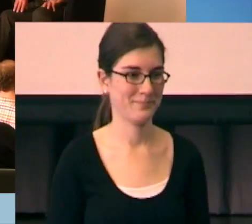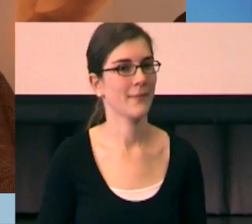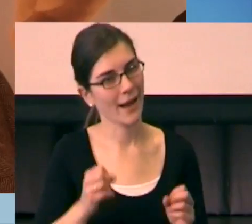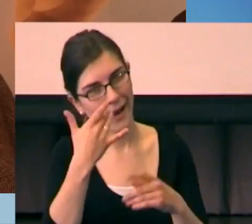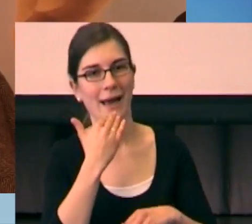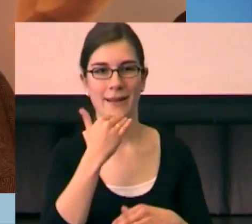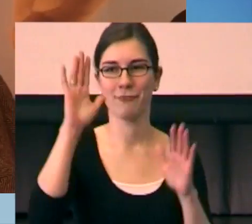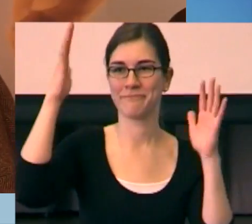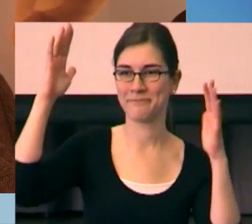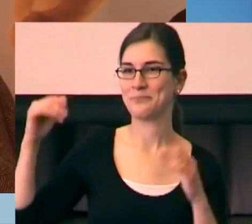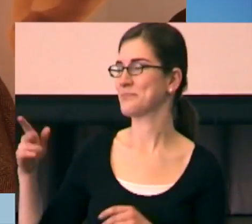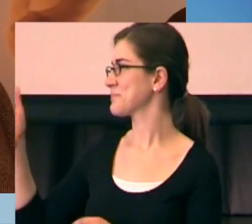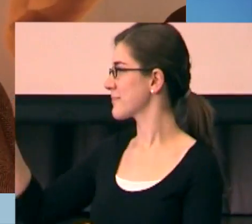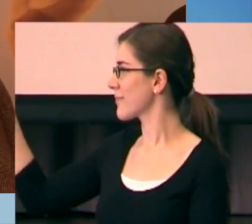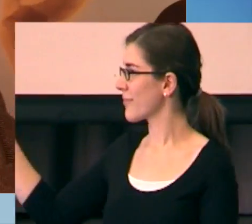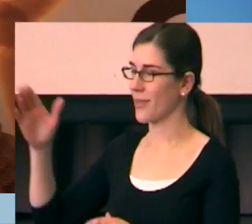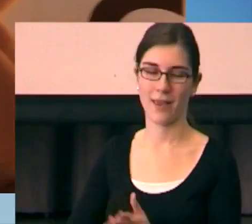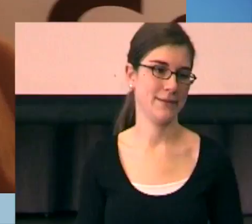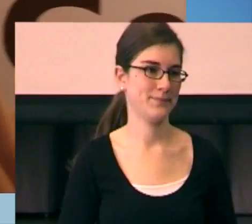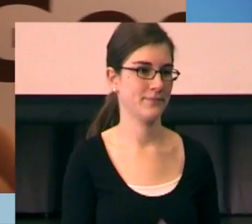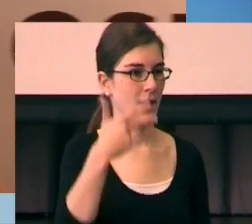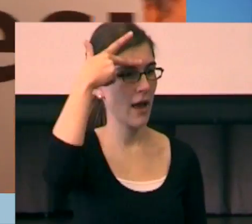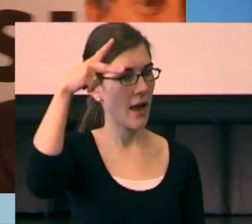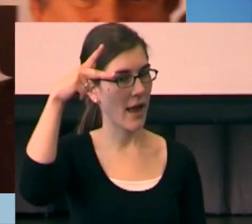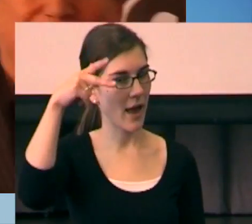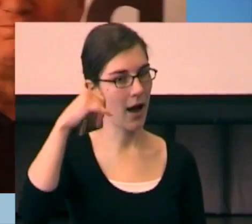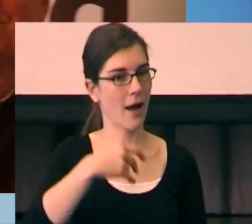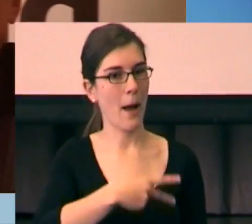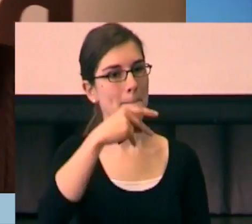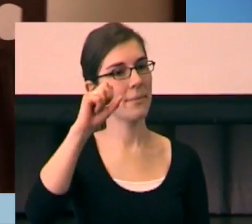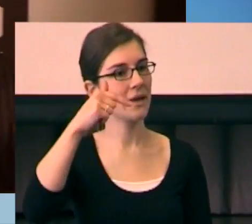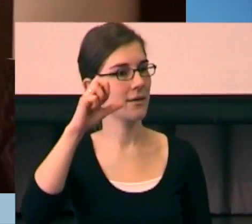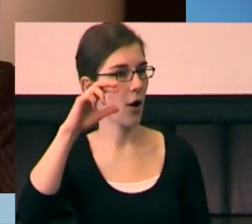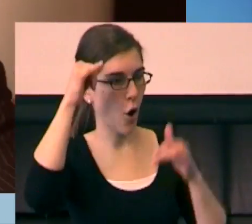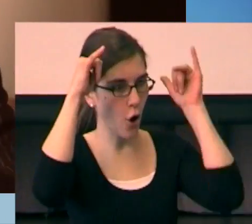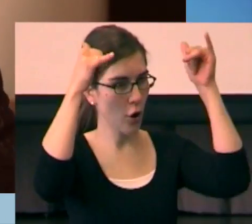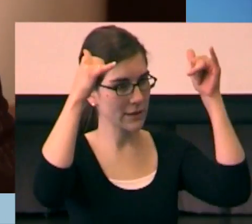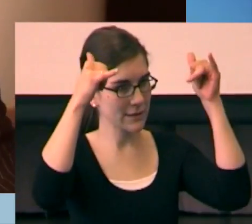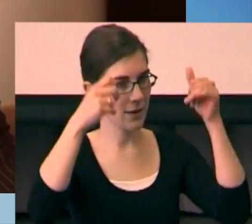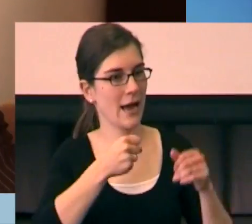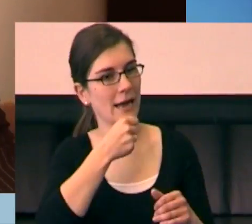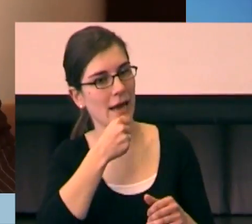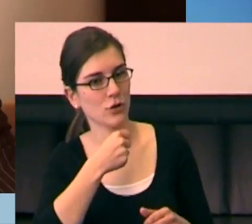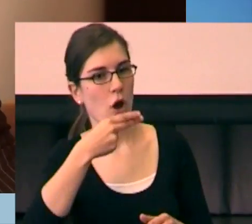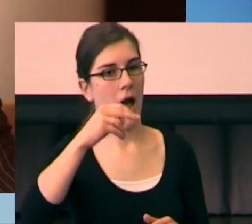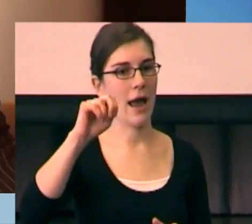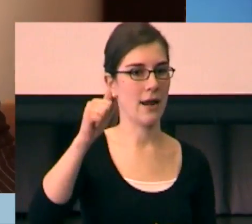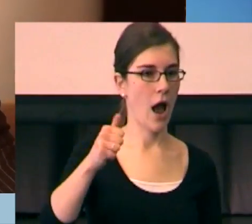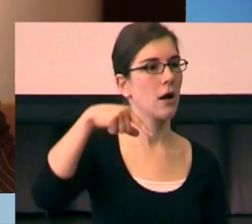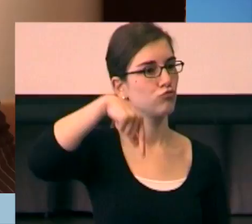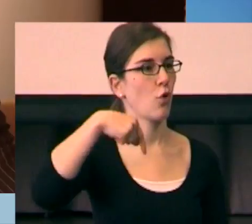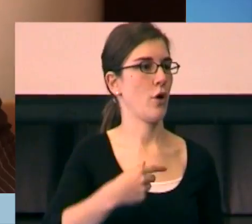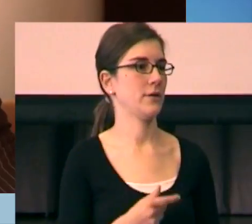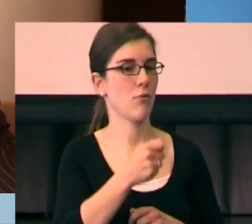klatschen. Neben ihm sitzt Herr Peter Ochs, er ist Redakteur der HNA und wird die Sendung heute